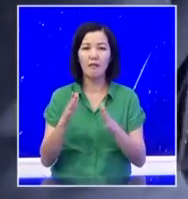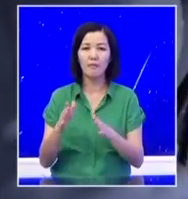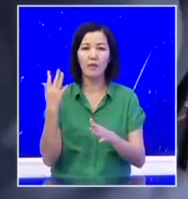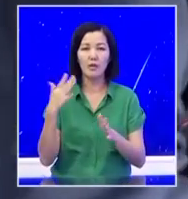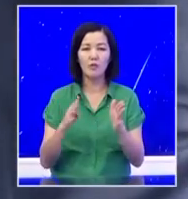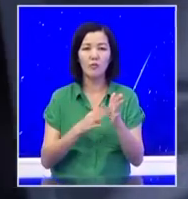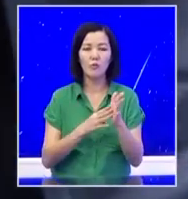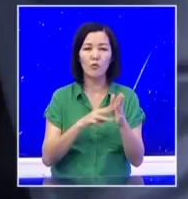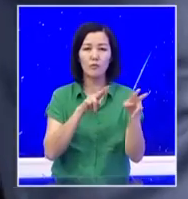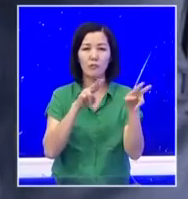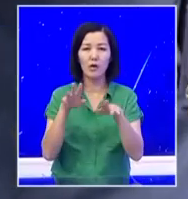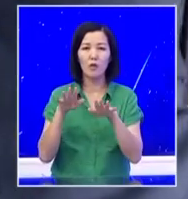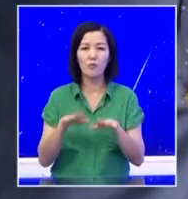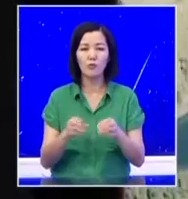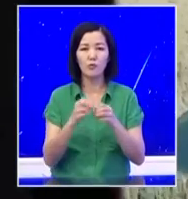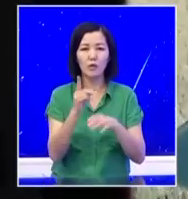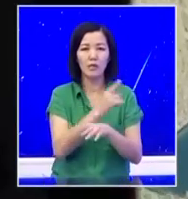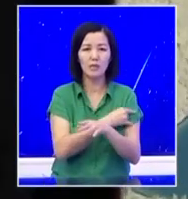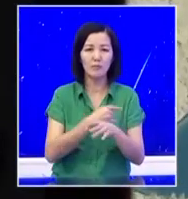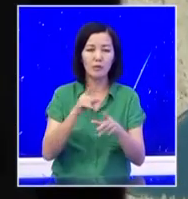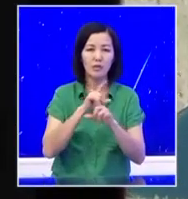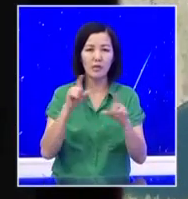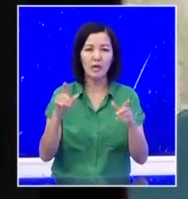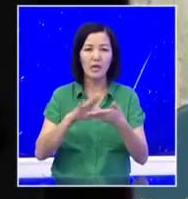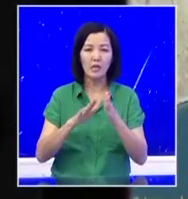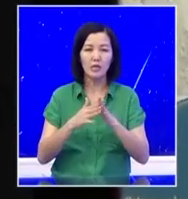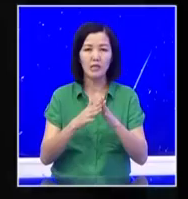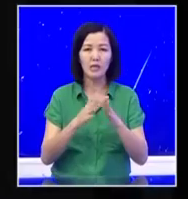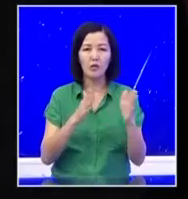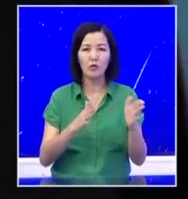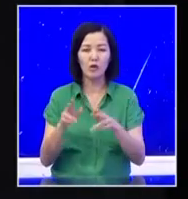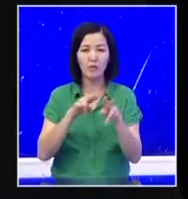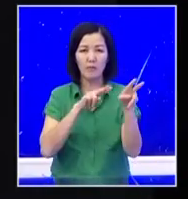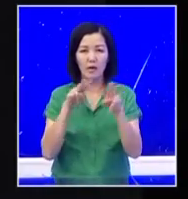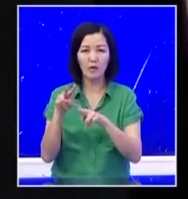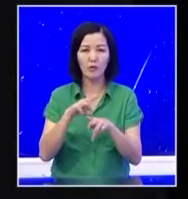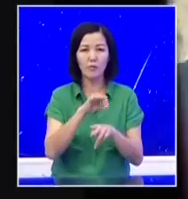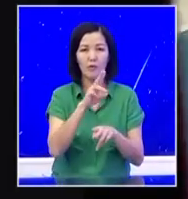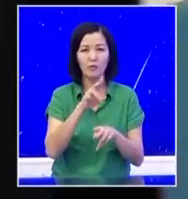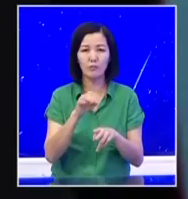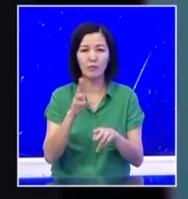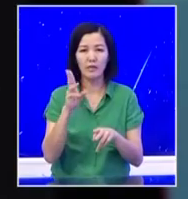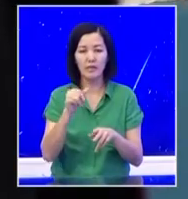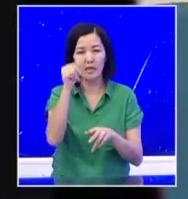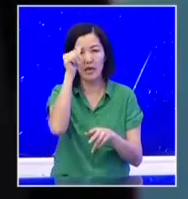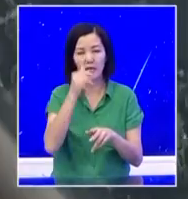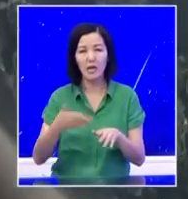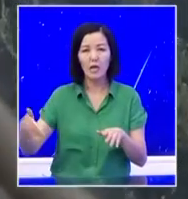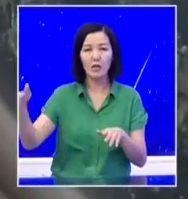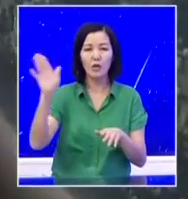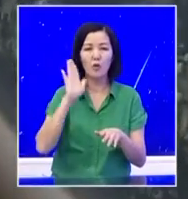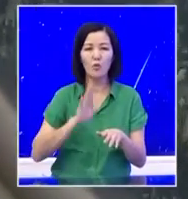59 бақылау посты, 12 диспетчерлік пункт арқылы жағдай тұрақты бақылауда. Маусым мен қыркүйек айларында тау